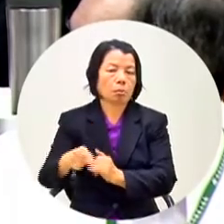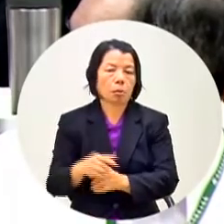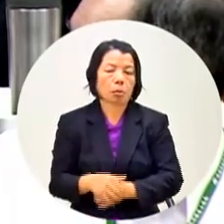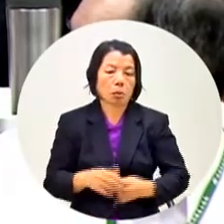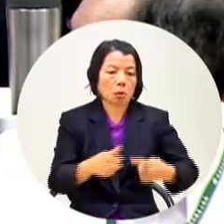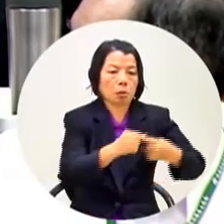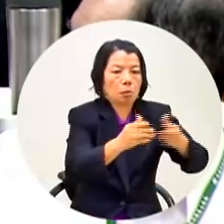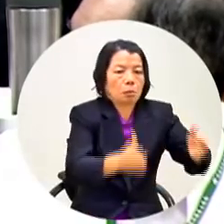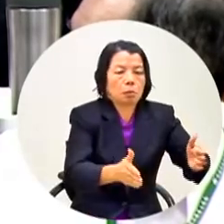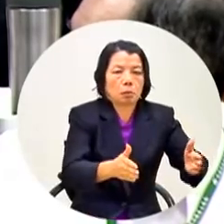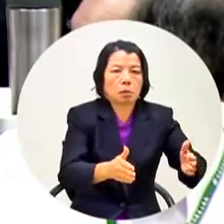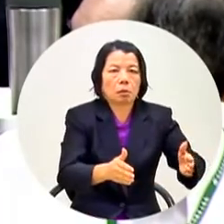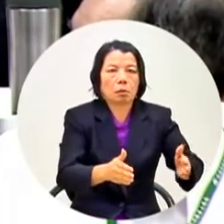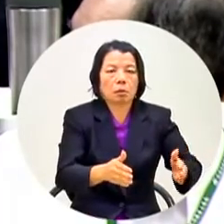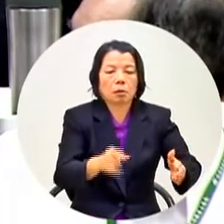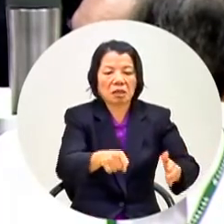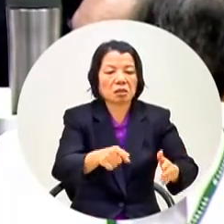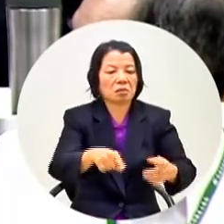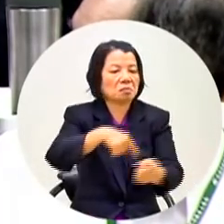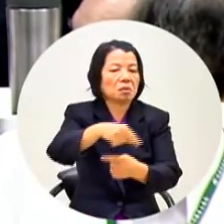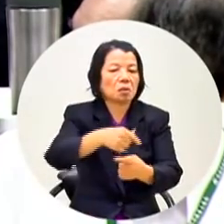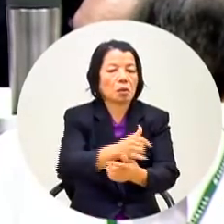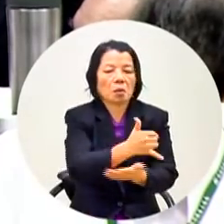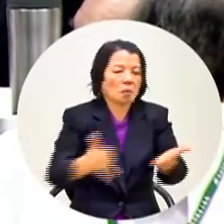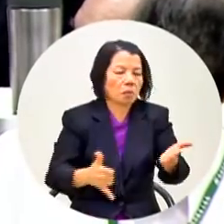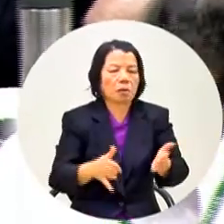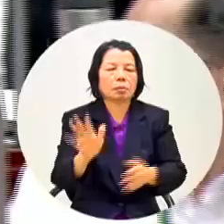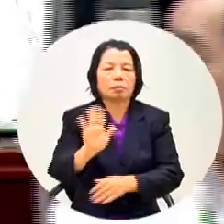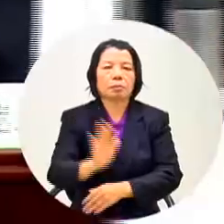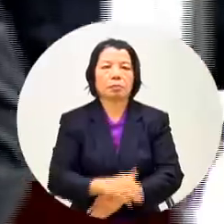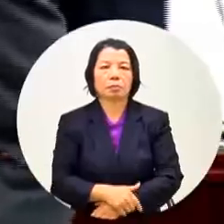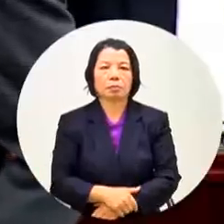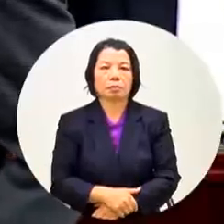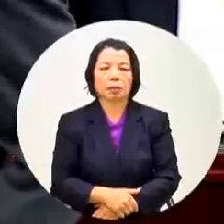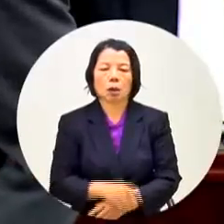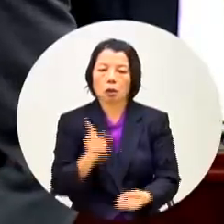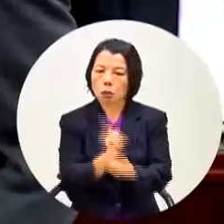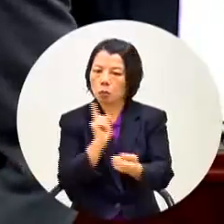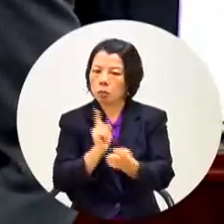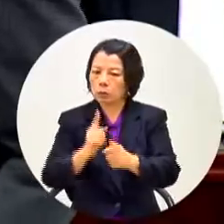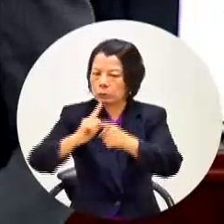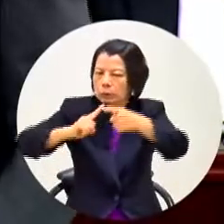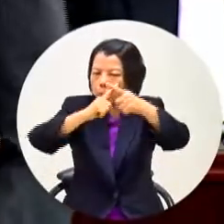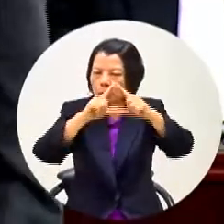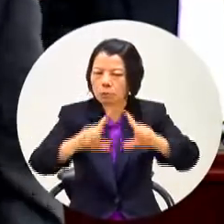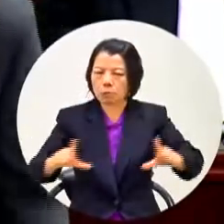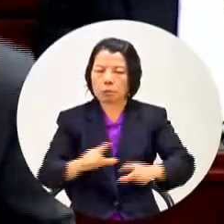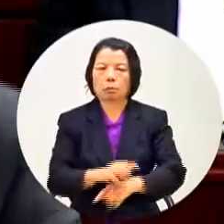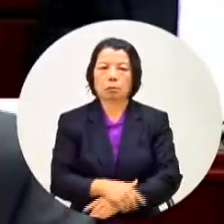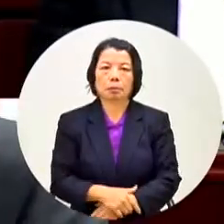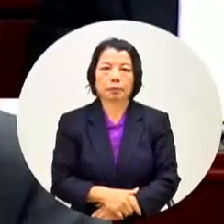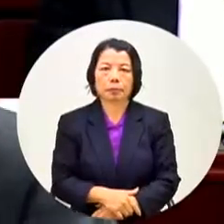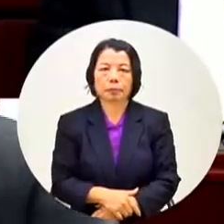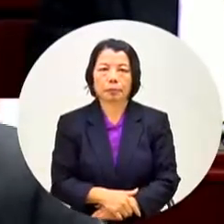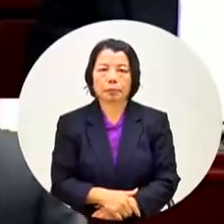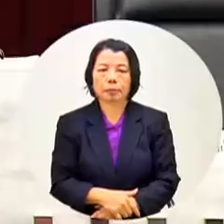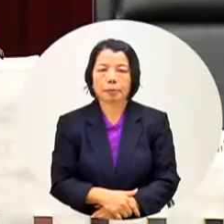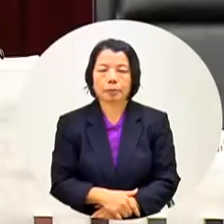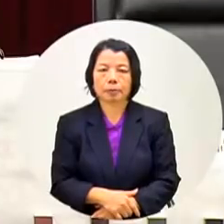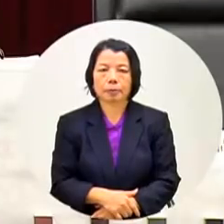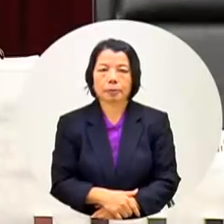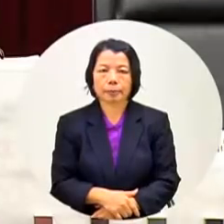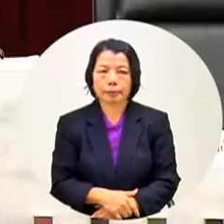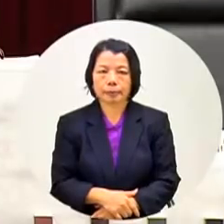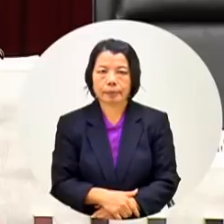听，是做了吼。 好，这谢谢。 这争议也足多了。 是。 啊，属实的。请坐，请坐。好。那增人未